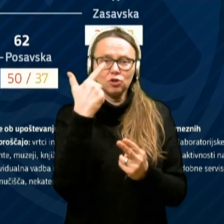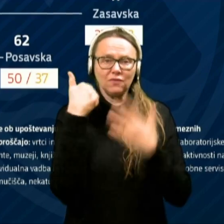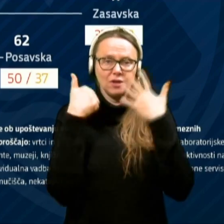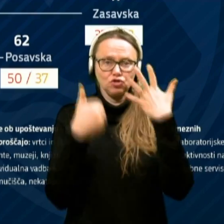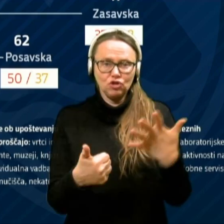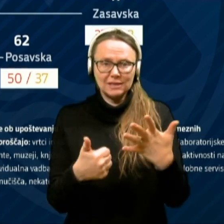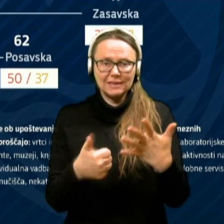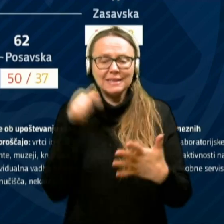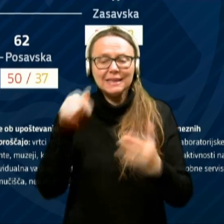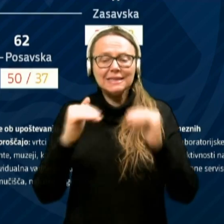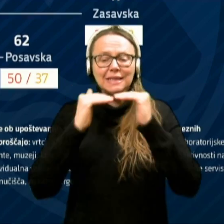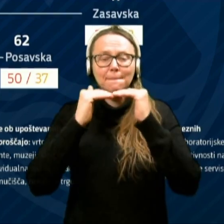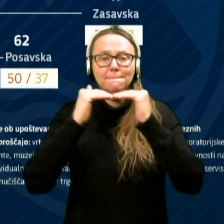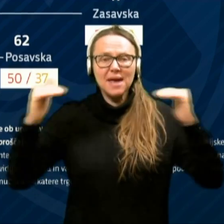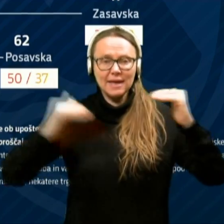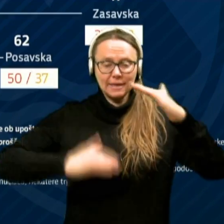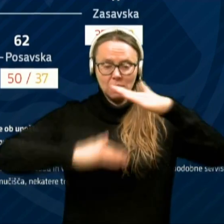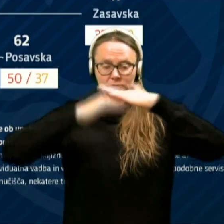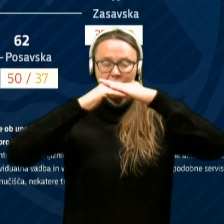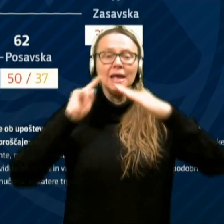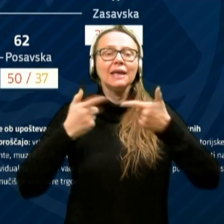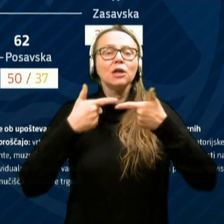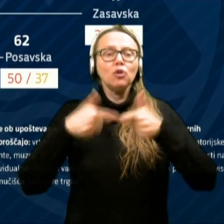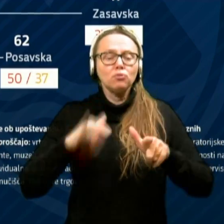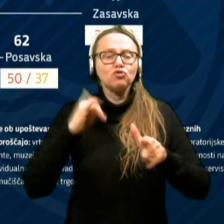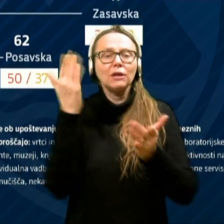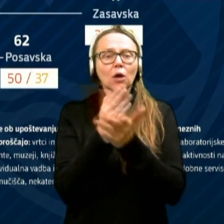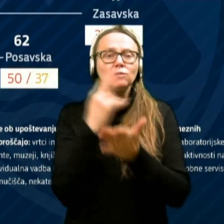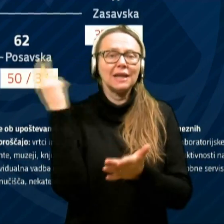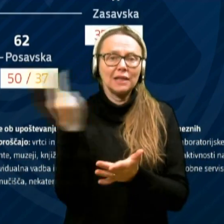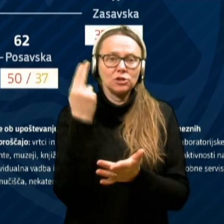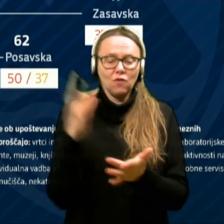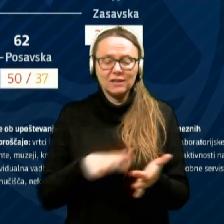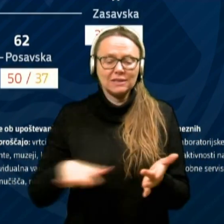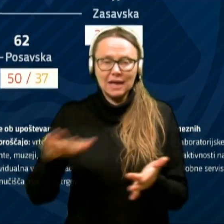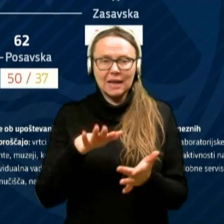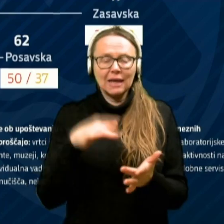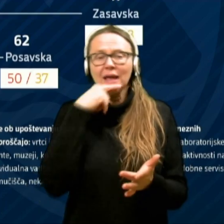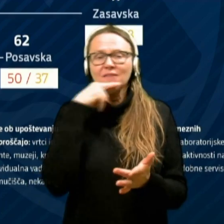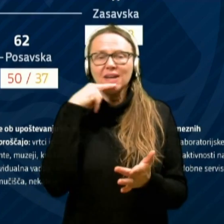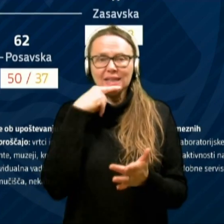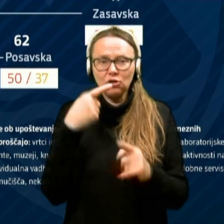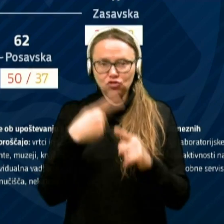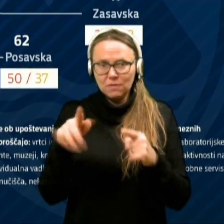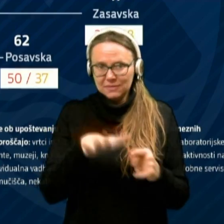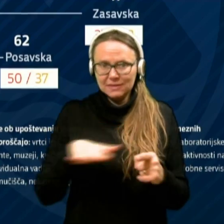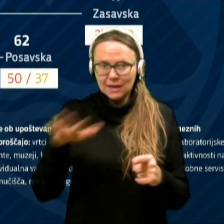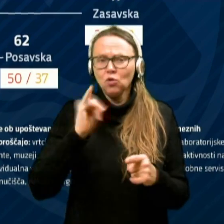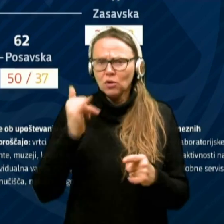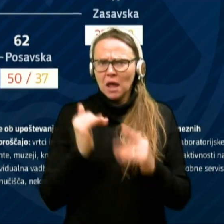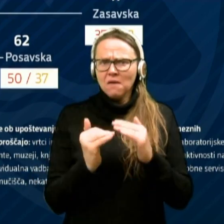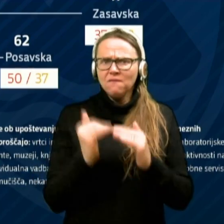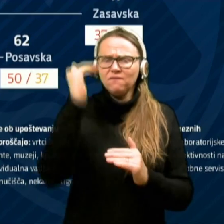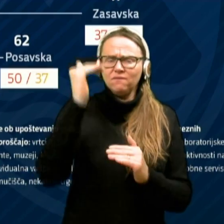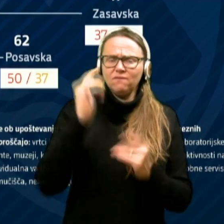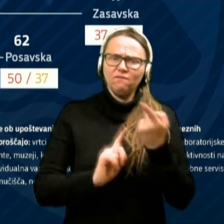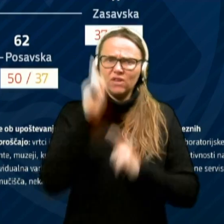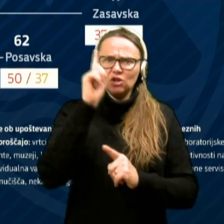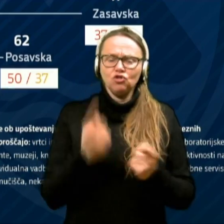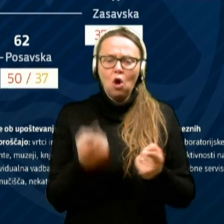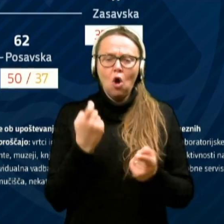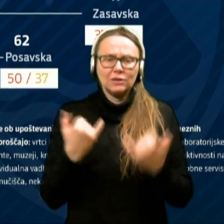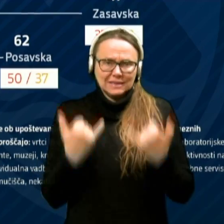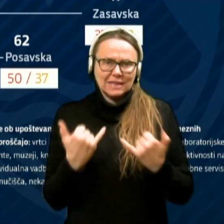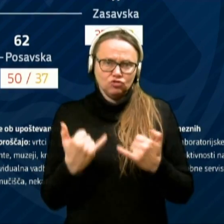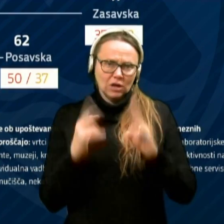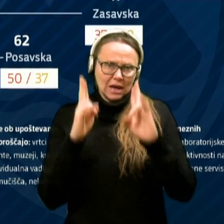362 tisti mejnik, ki dopušča, da je osrednjeslovenska regija v rdeči fazi, precej višji od trenutnega stanja,